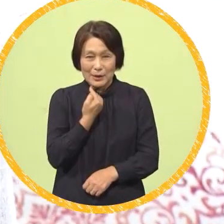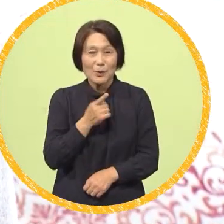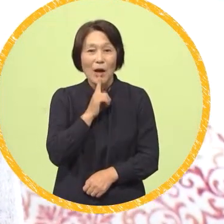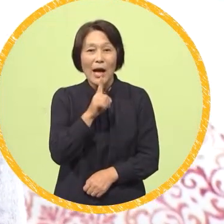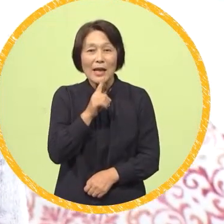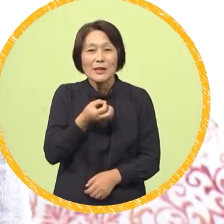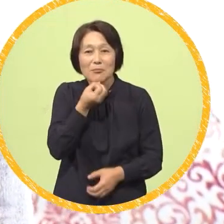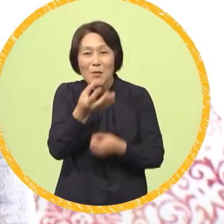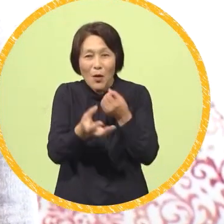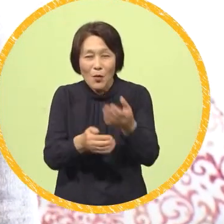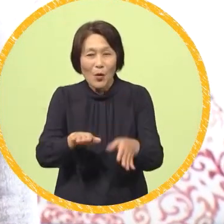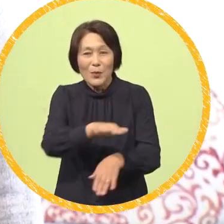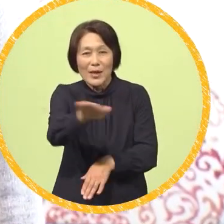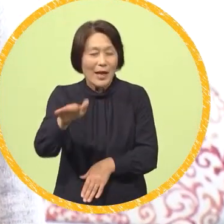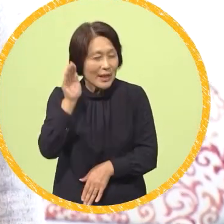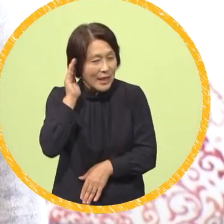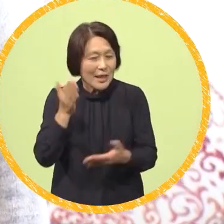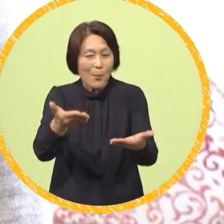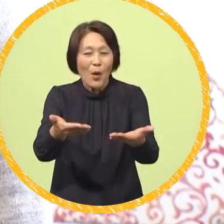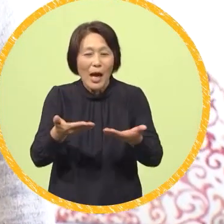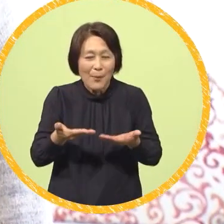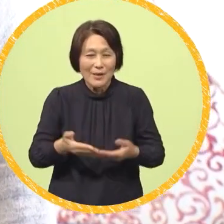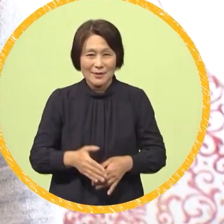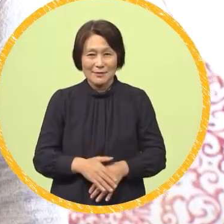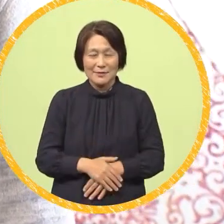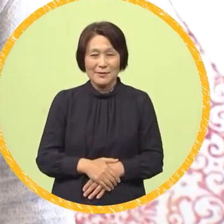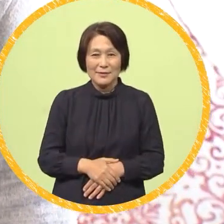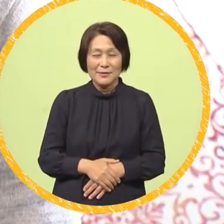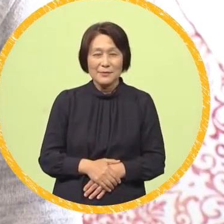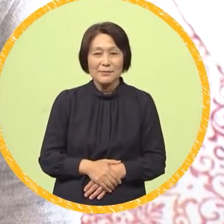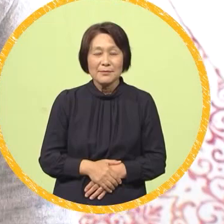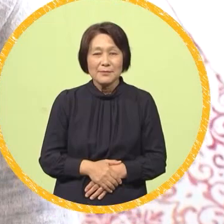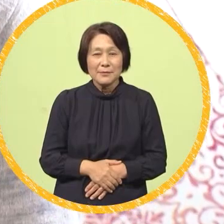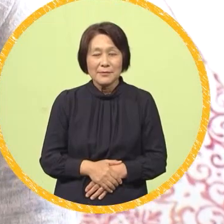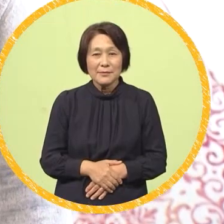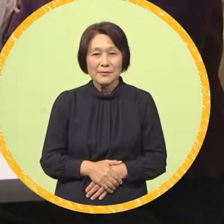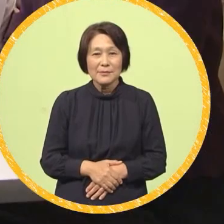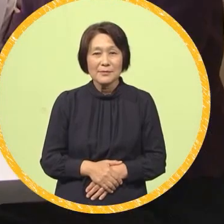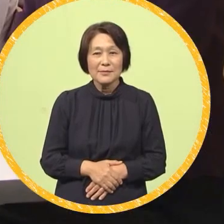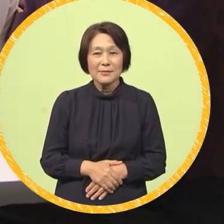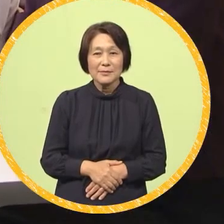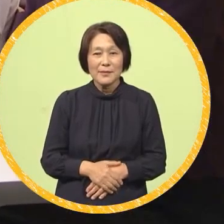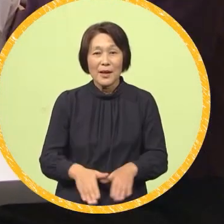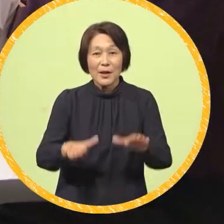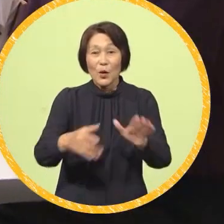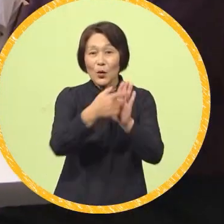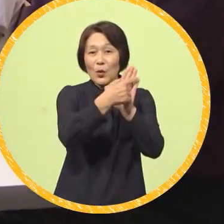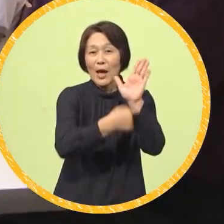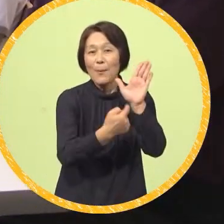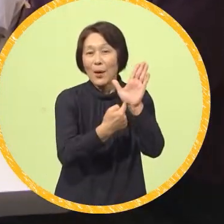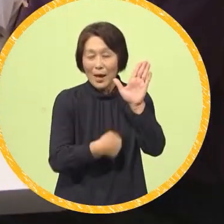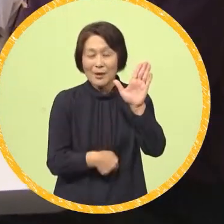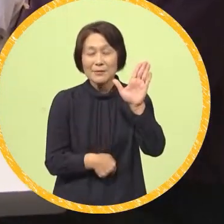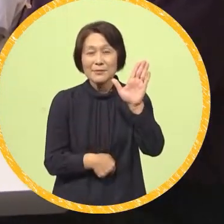をみんなに聞いてもらうことが大事なんです。 今日のテーマは